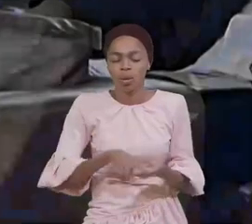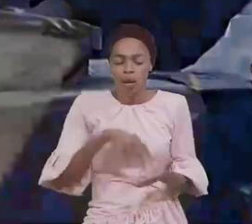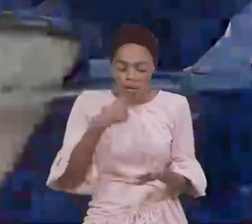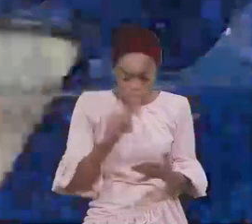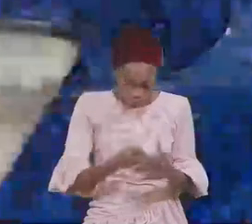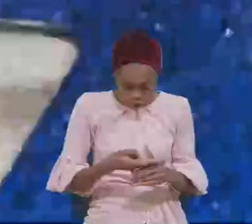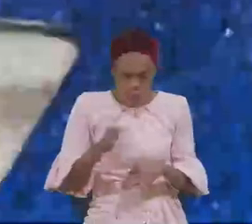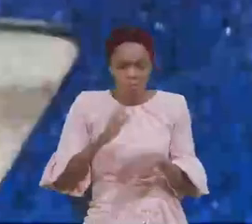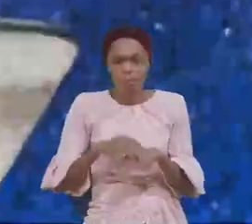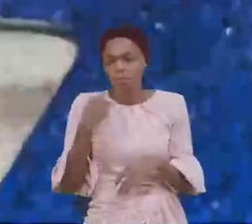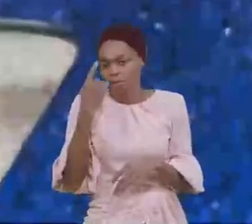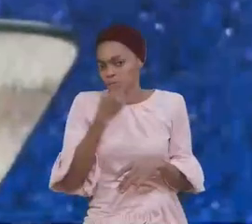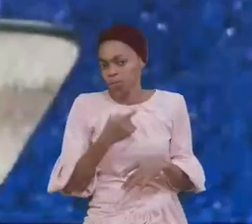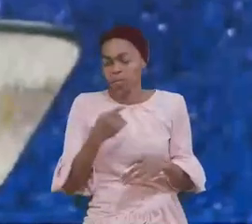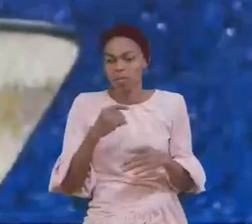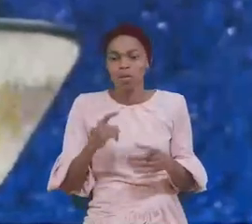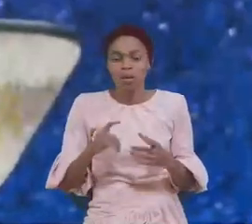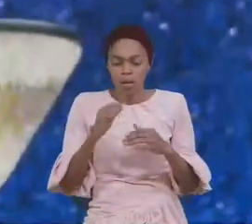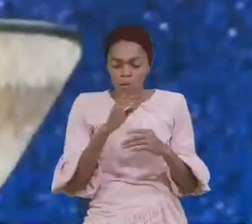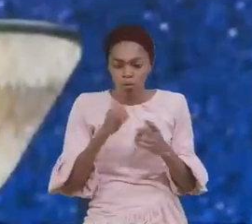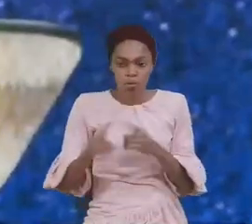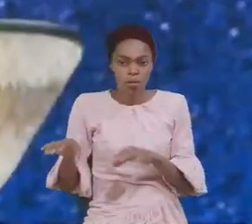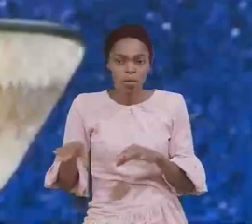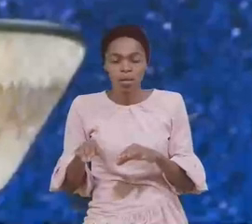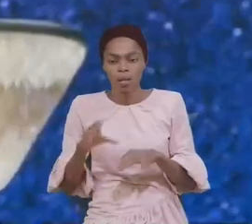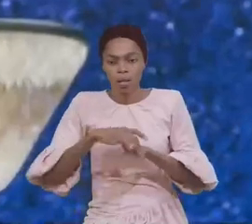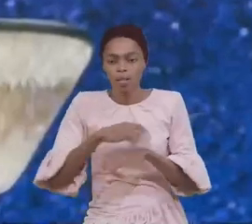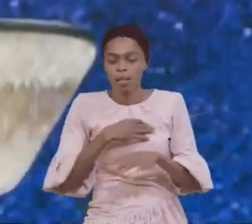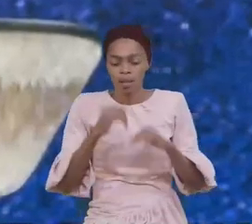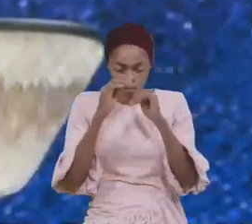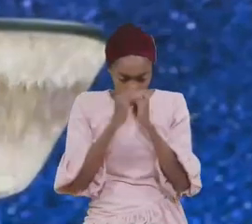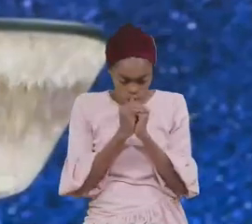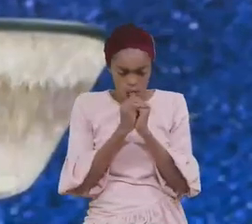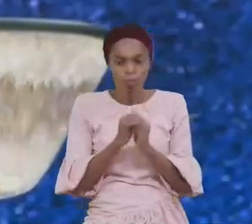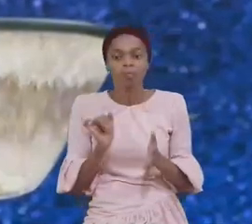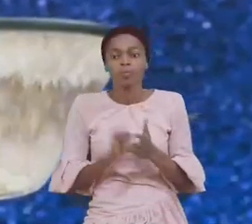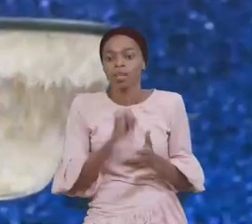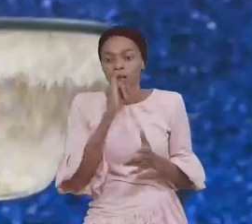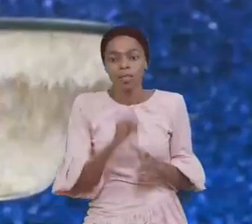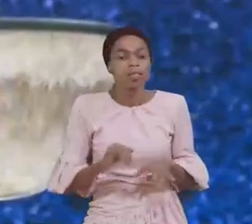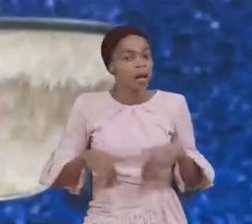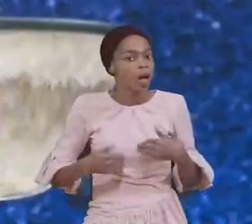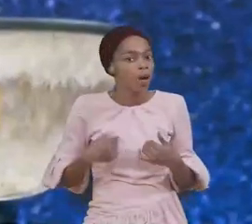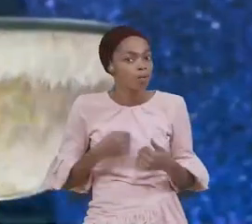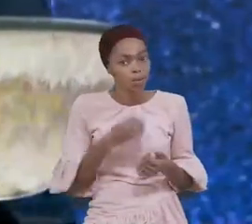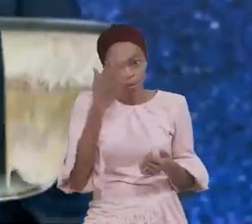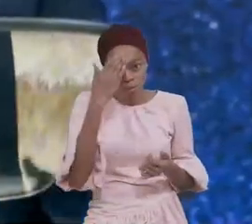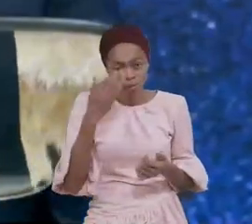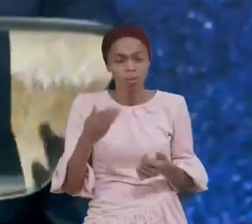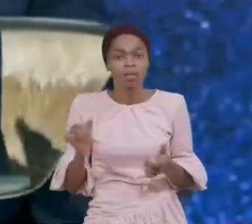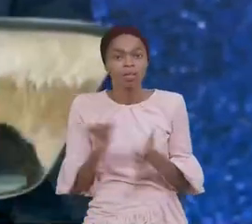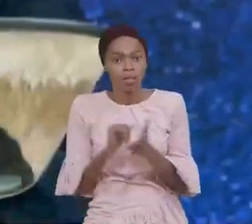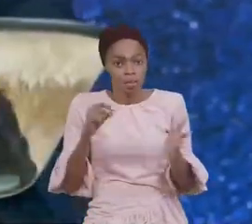contre terre, se prosterna. C'est là que nous savons que voici Christ,